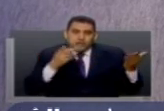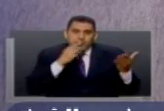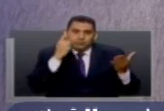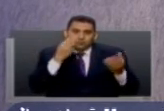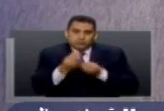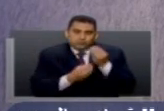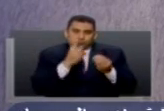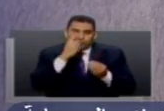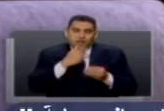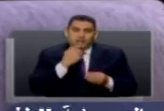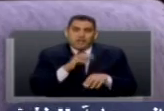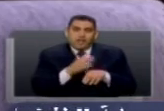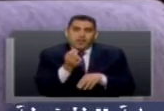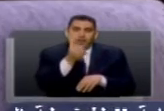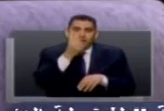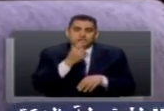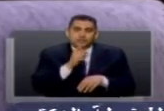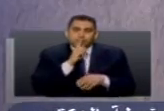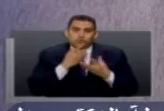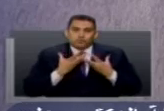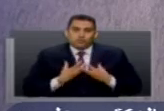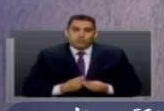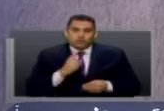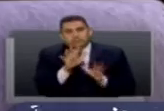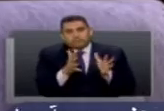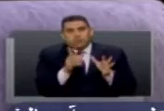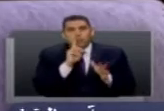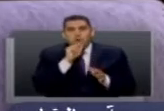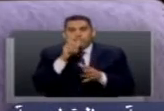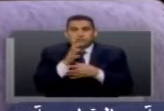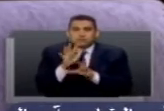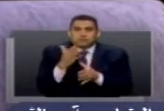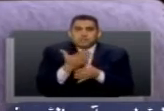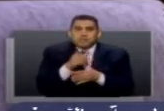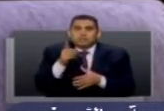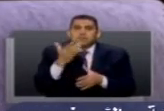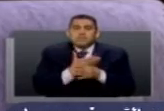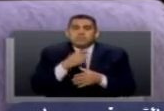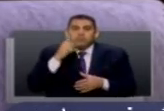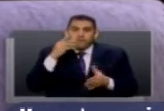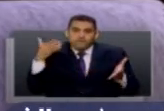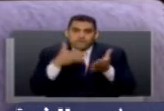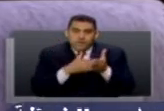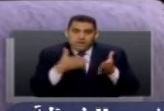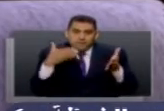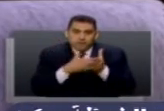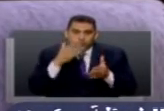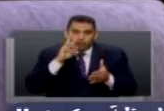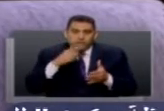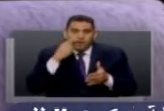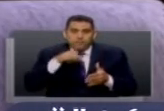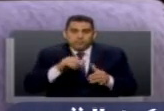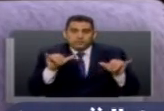ثانيه في لحظه لحظات السكون ممتده بشكر فضلتك جدا اذكركم ايضا باننا في نهايه كل حلقه ستجدو على